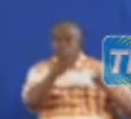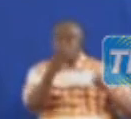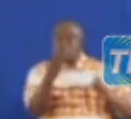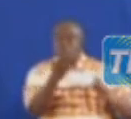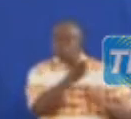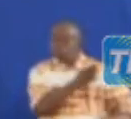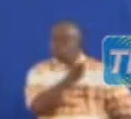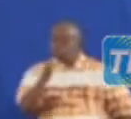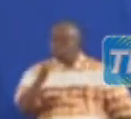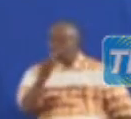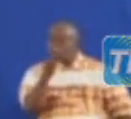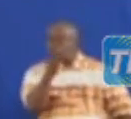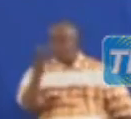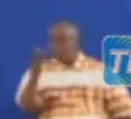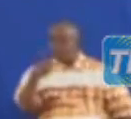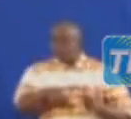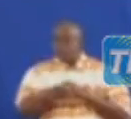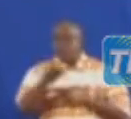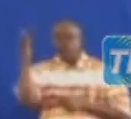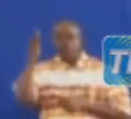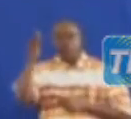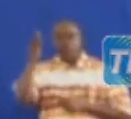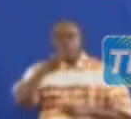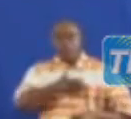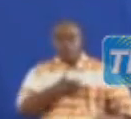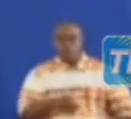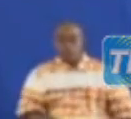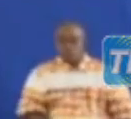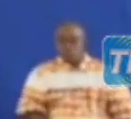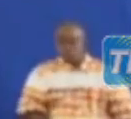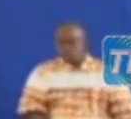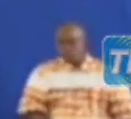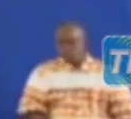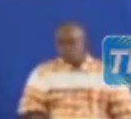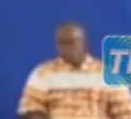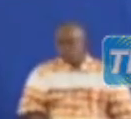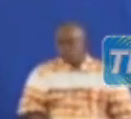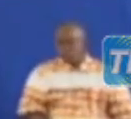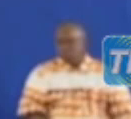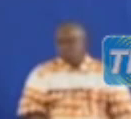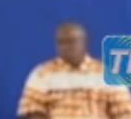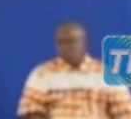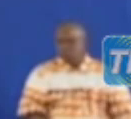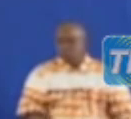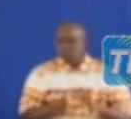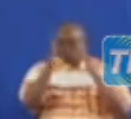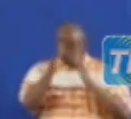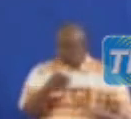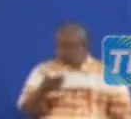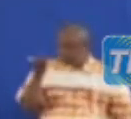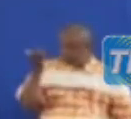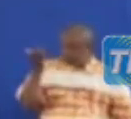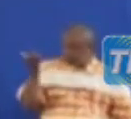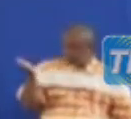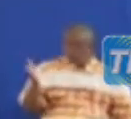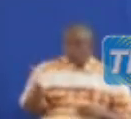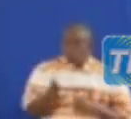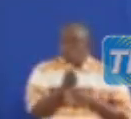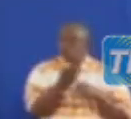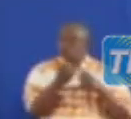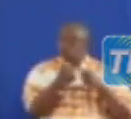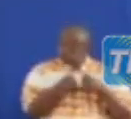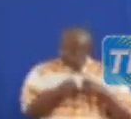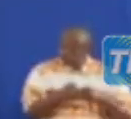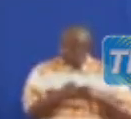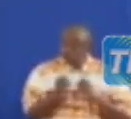23 mpaka 33 ya hotuba yangu hii. Mheshimiwa Spika, Utekelezaji wa kina wa mpango na bajeti